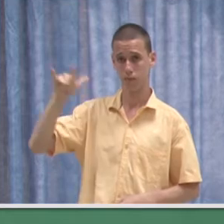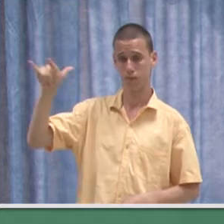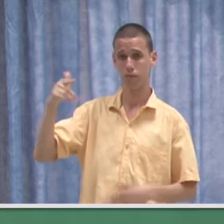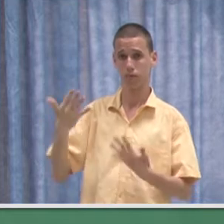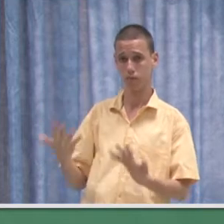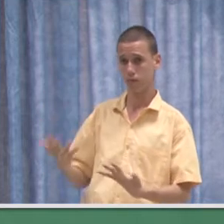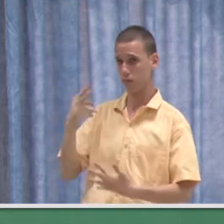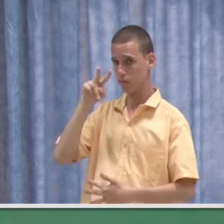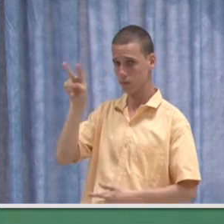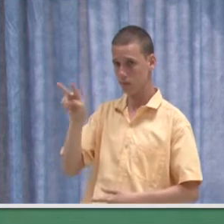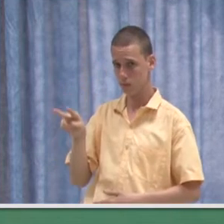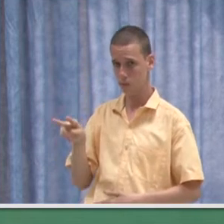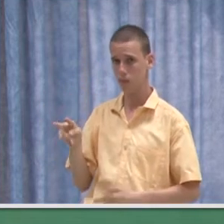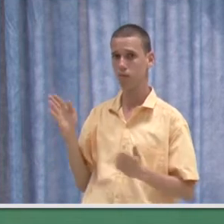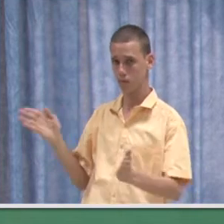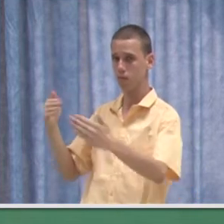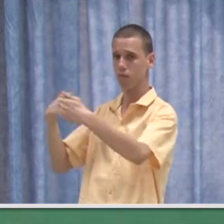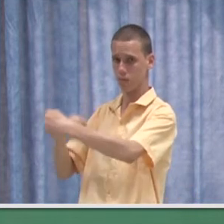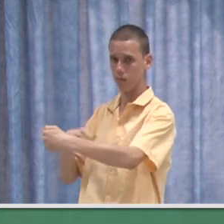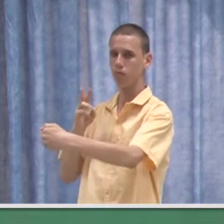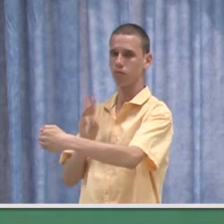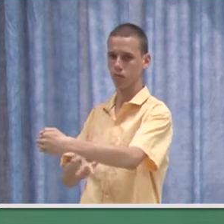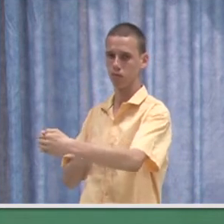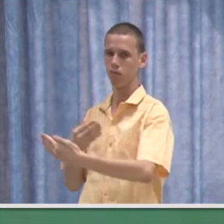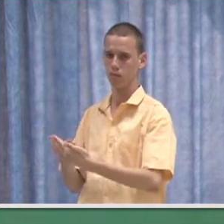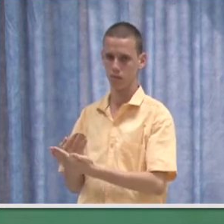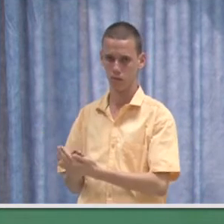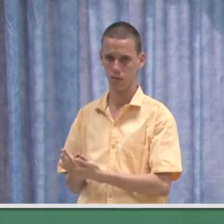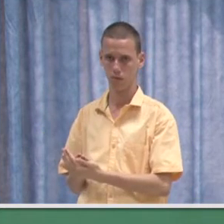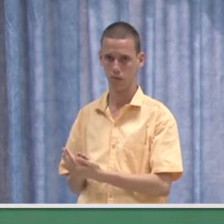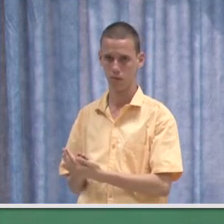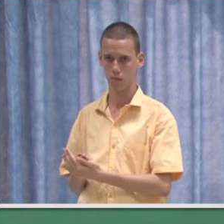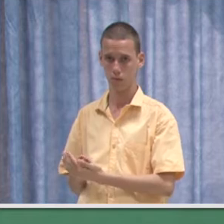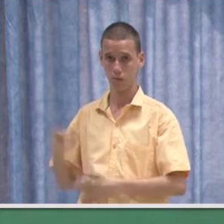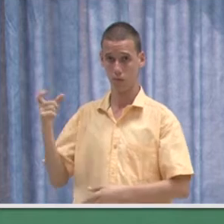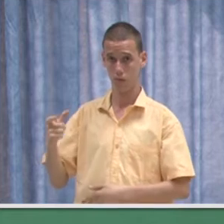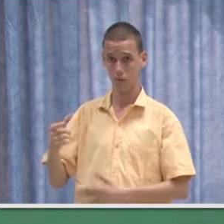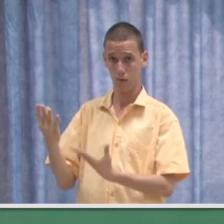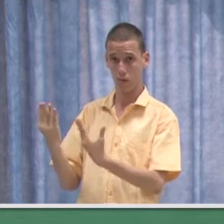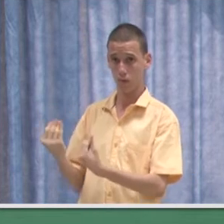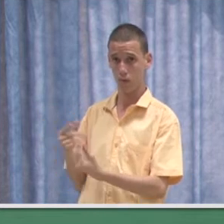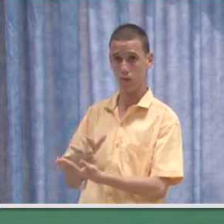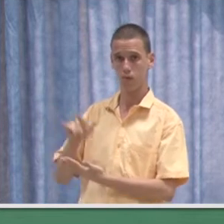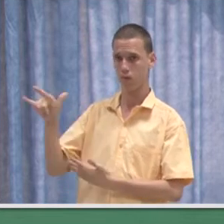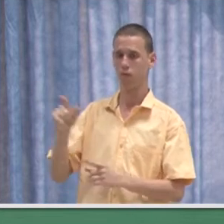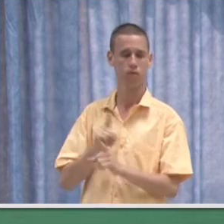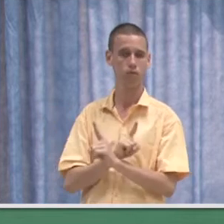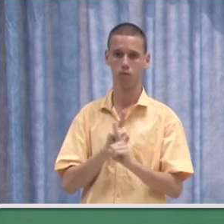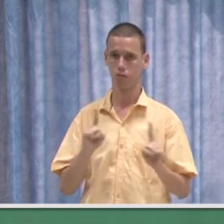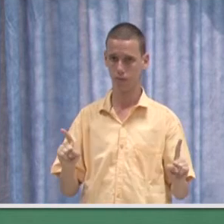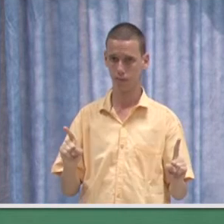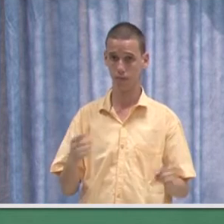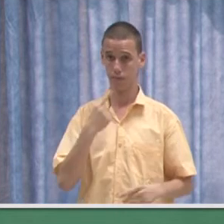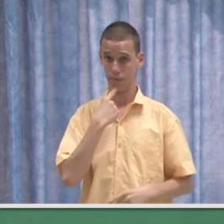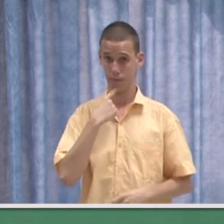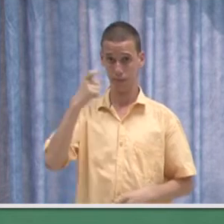cargo. Peut-être un des selected passagers cesser loi qui peut retourner. Mais là encore, si un cesser loi